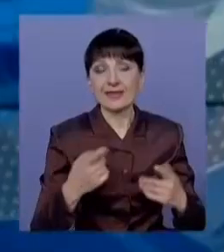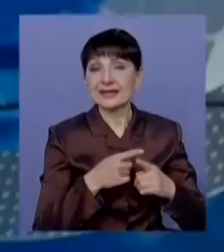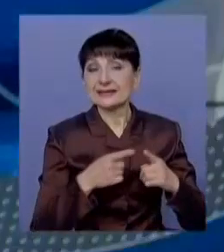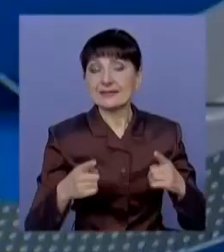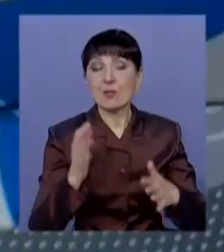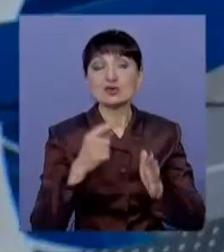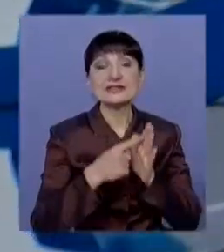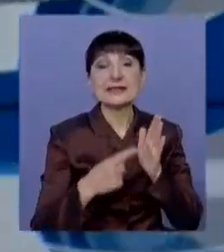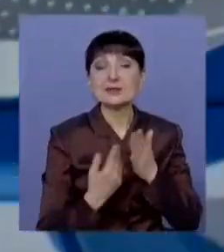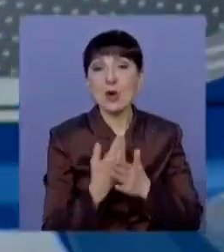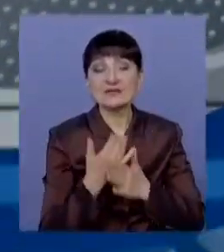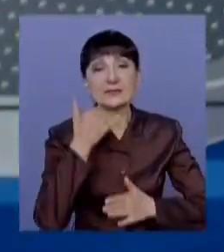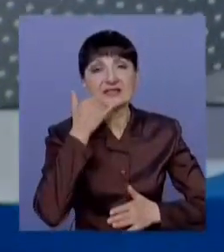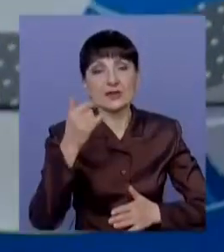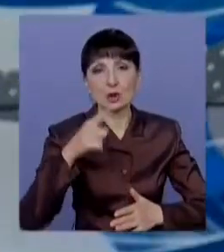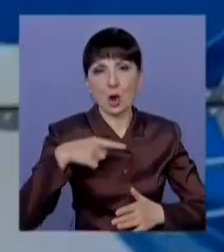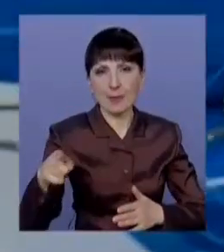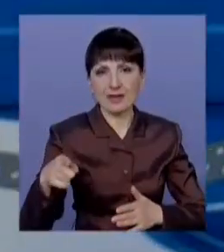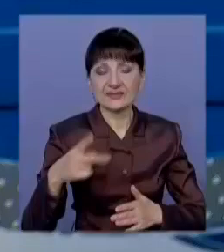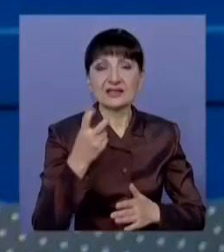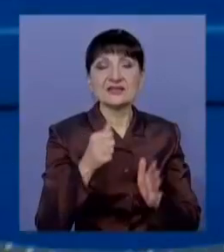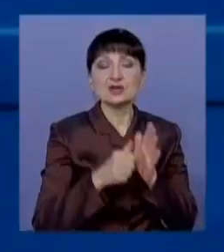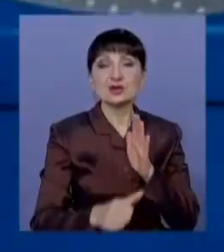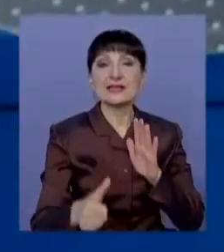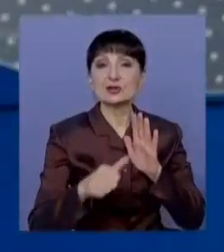новостями вы можете, позвонив по редакционному номеру